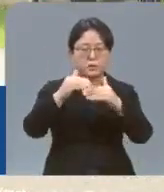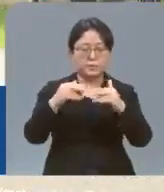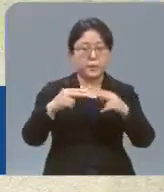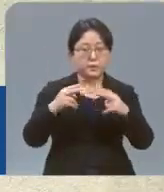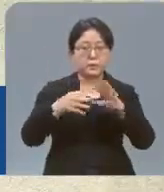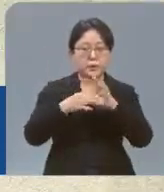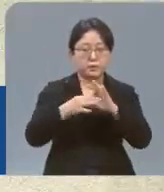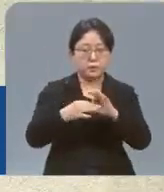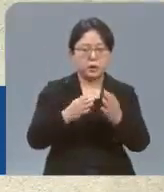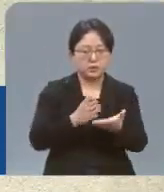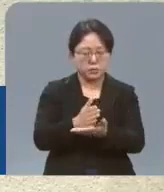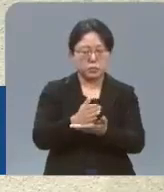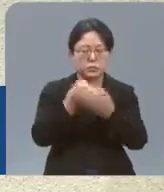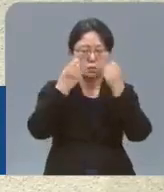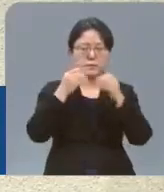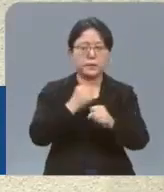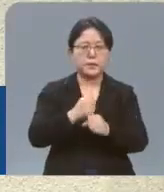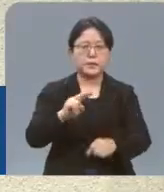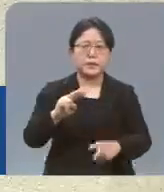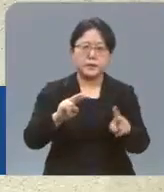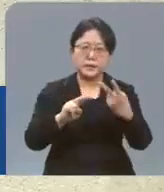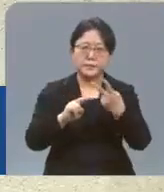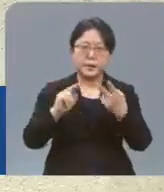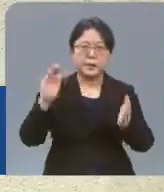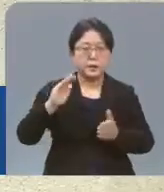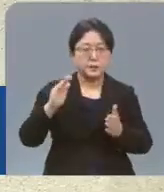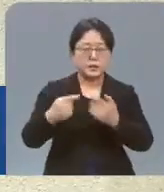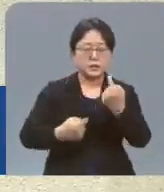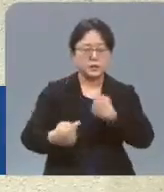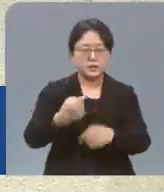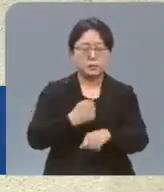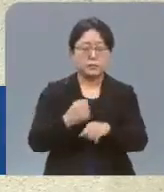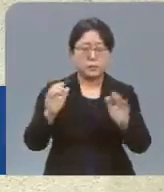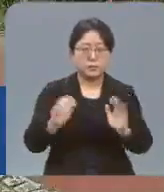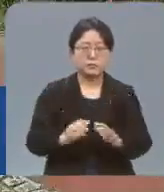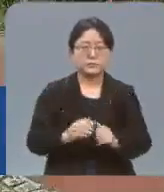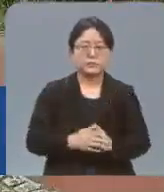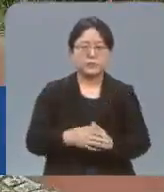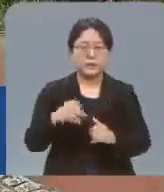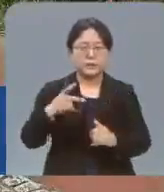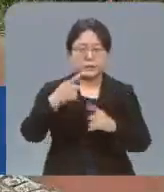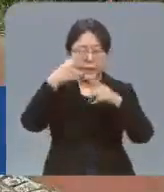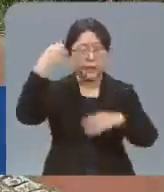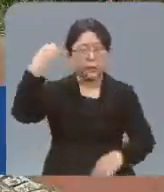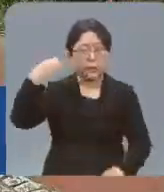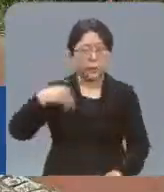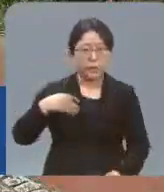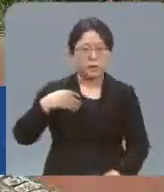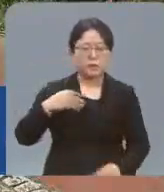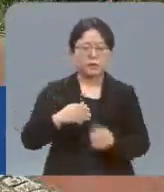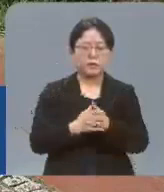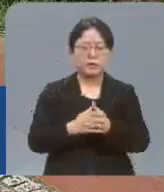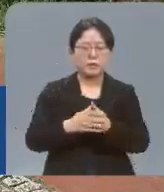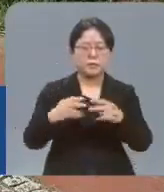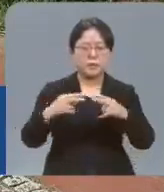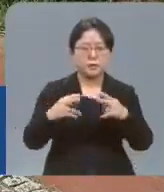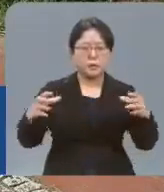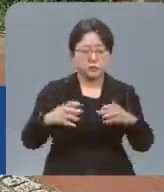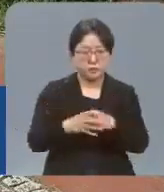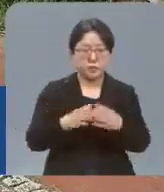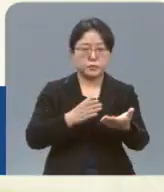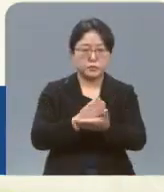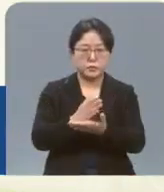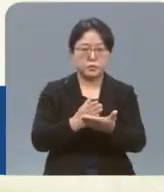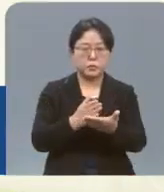연계 전공을 신설해 200명 안팎의 신청자를 모집합니다. 또 대학원에는 반도체 융합 전공과